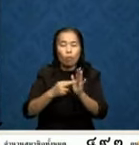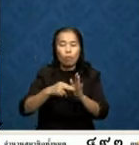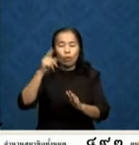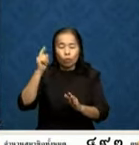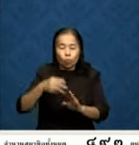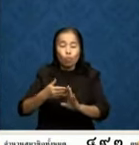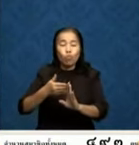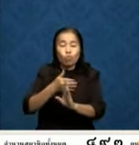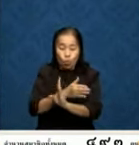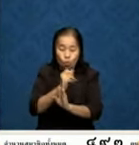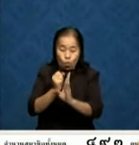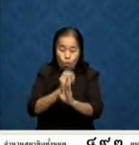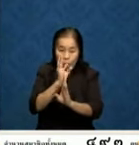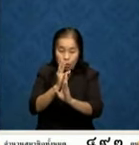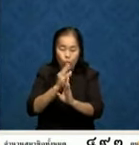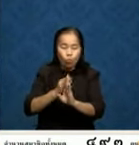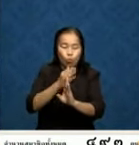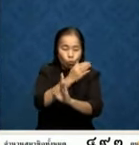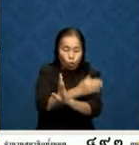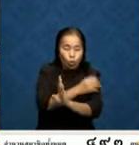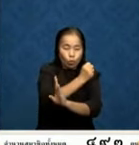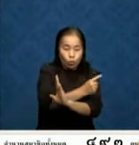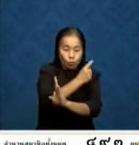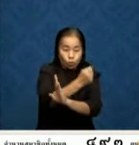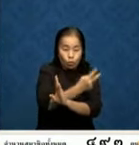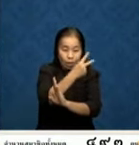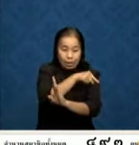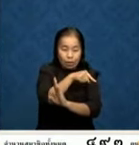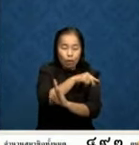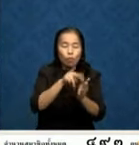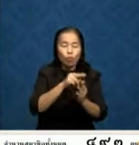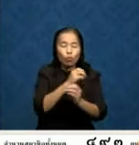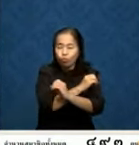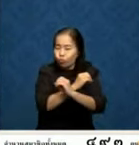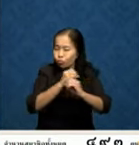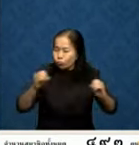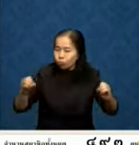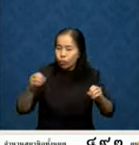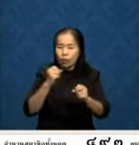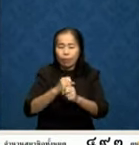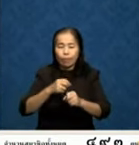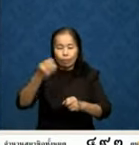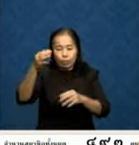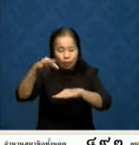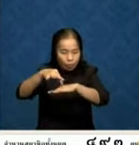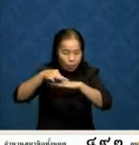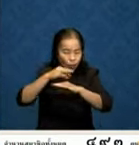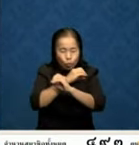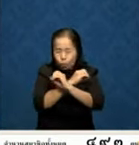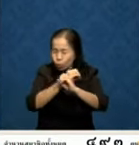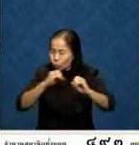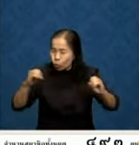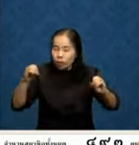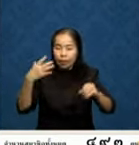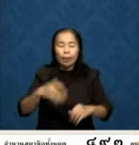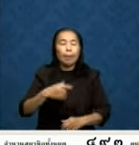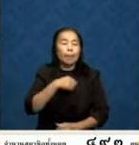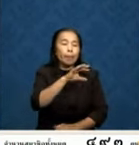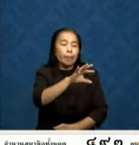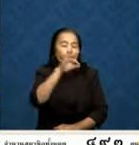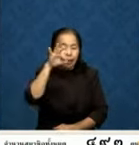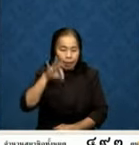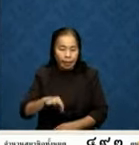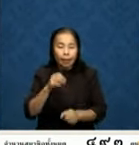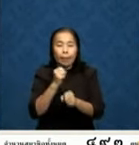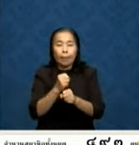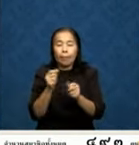ะฉะนั้นเนี่ยอันนี้ก็เป็นเงื่อนไขหนึ่งนะครับในการที่เราใช้ในการคัดเลือกแล้วก็กันกรองบุคคลที่มีความรู้ความสามารถที่จะเข้ามาท